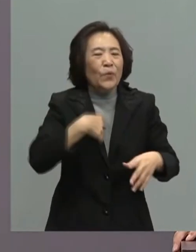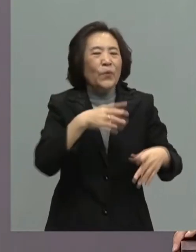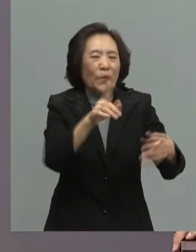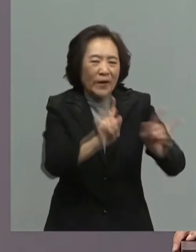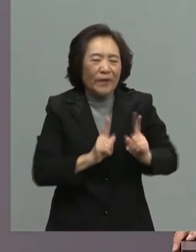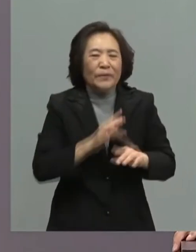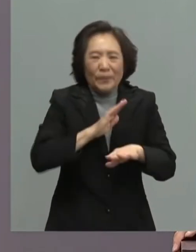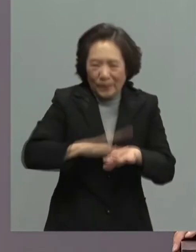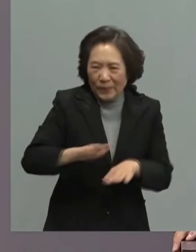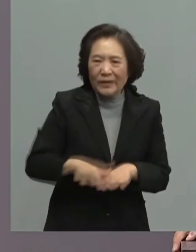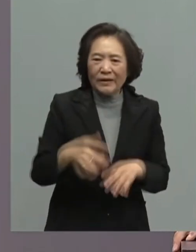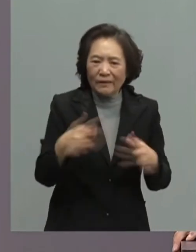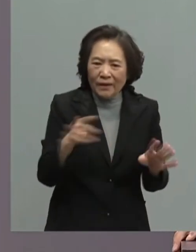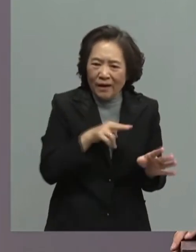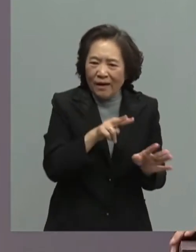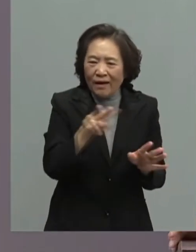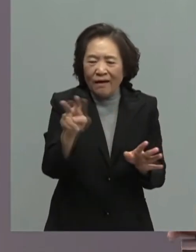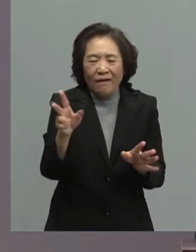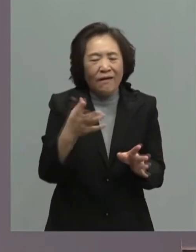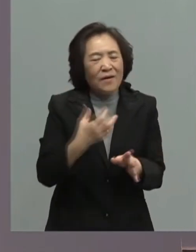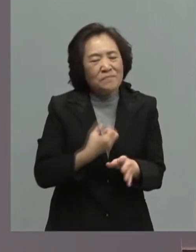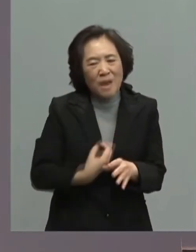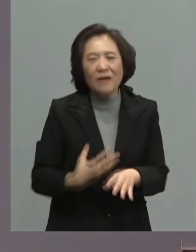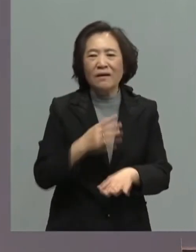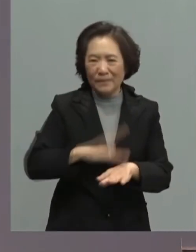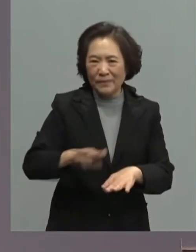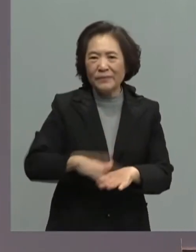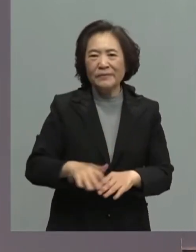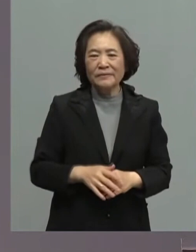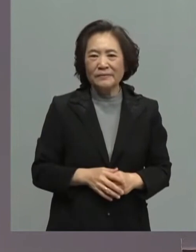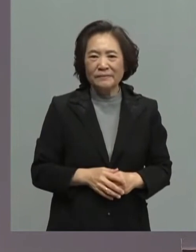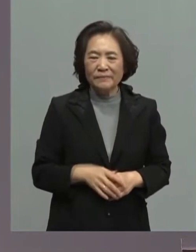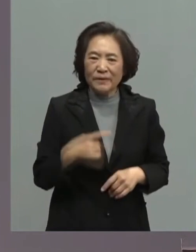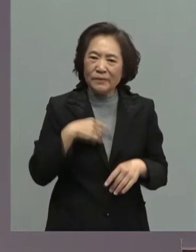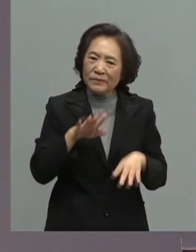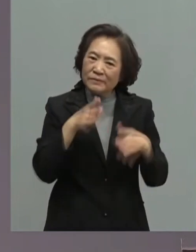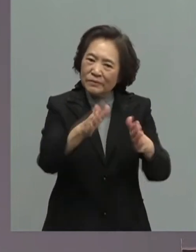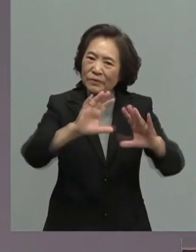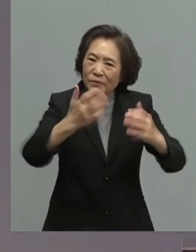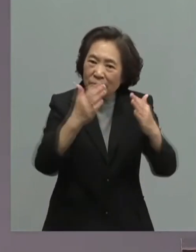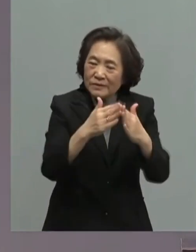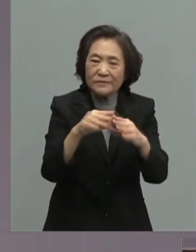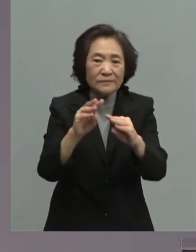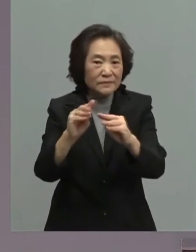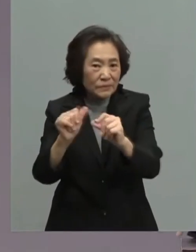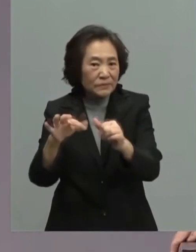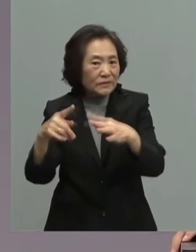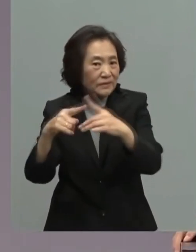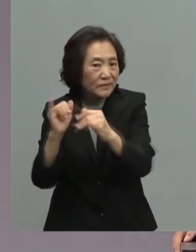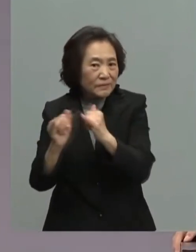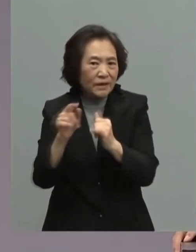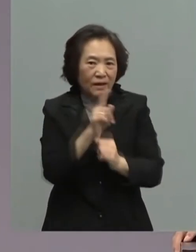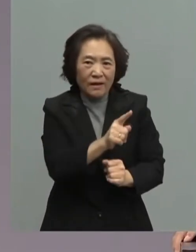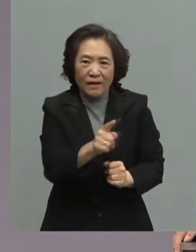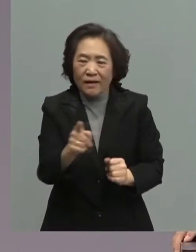常常被人事物所感动，但是我对国家土地人民